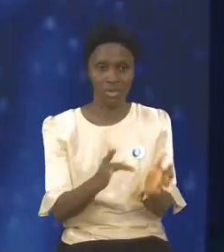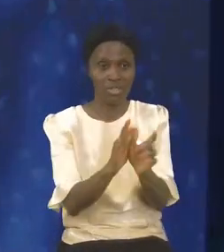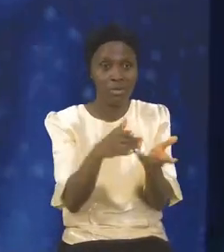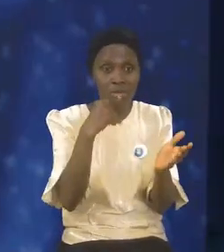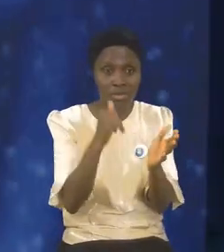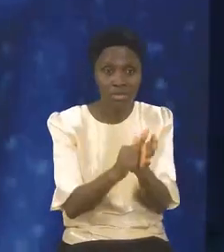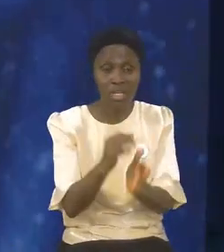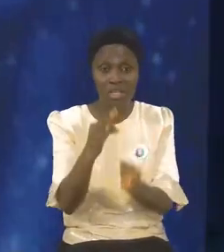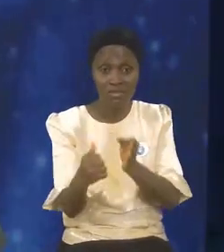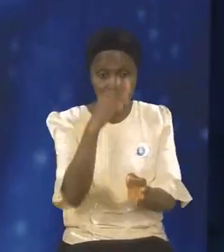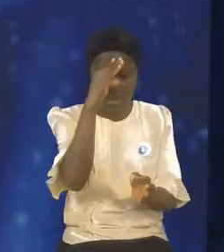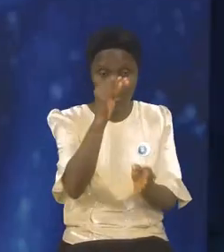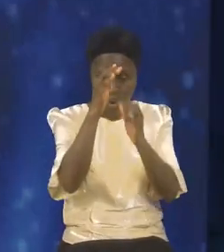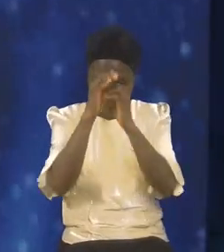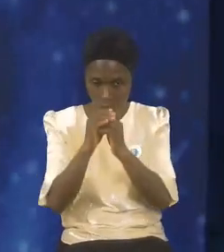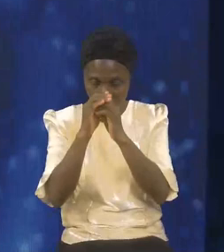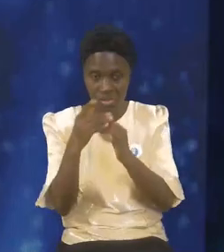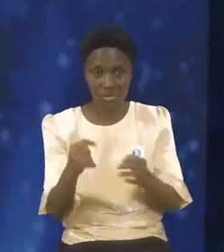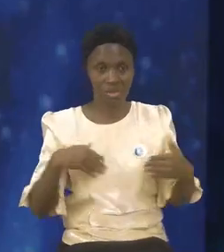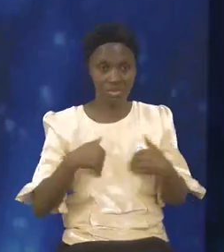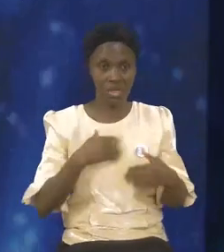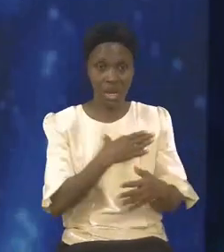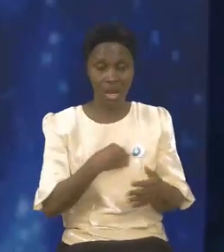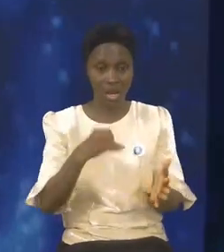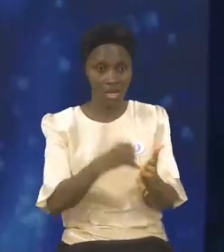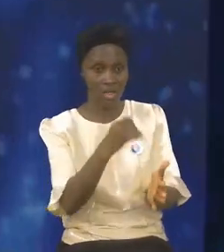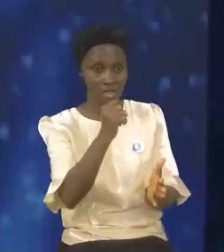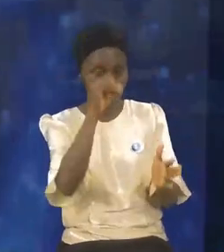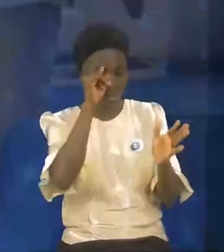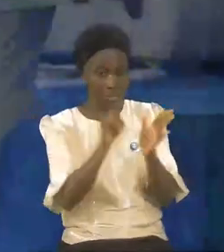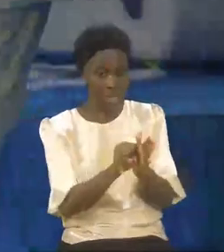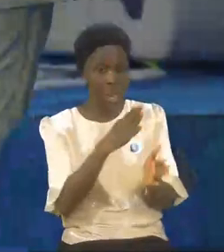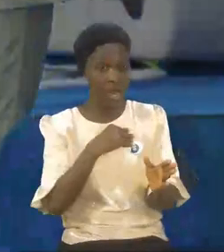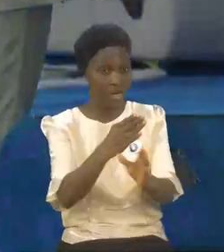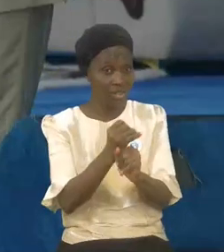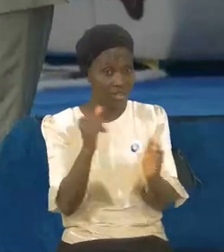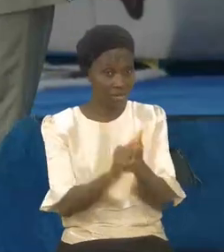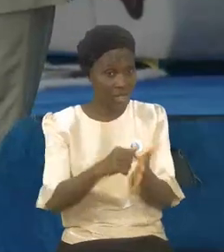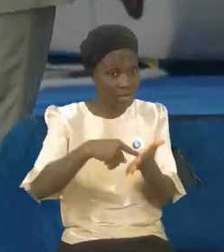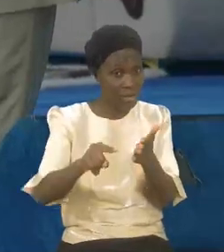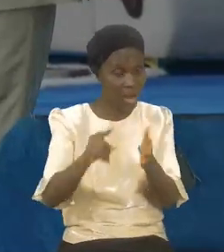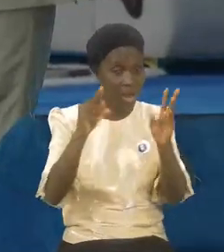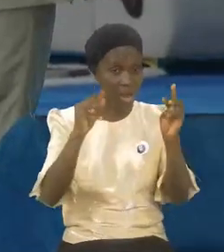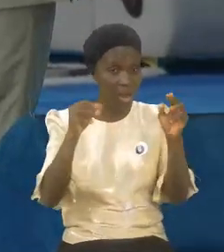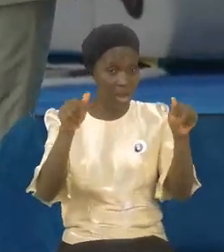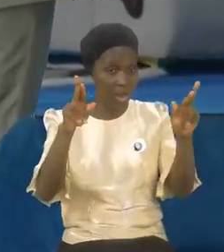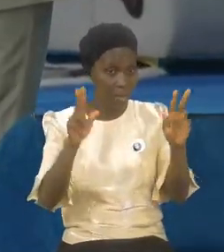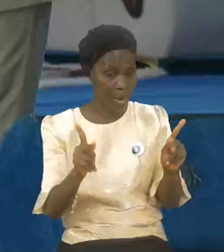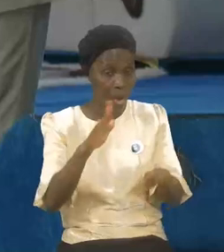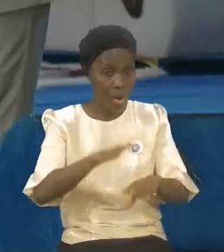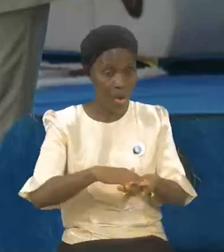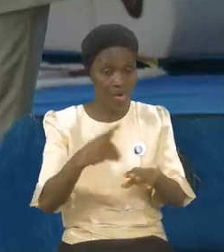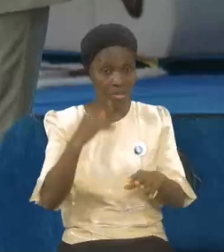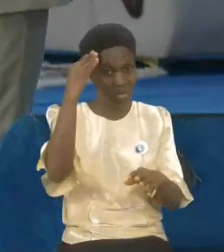Si quelqu'un adore la bête et son image, il reçoit une marque sur son front ou sur sa